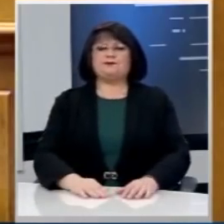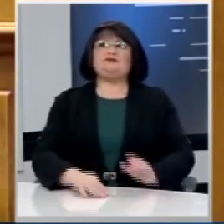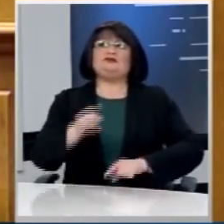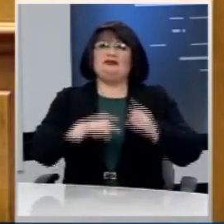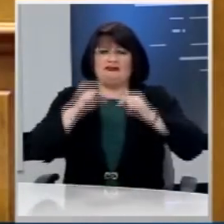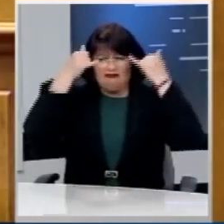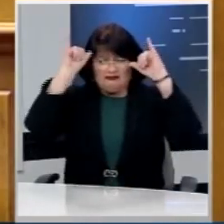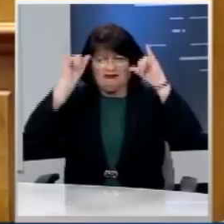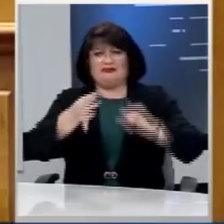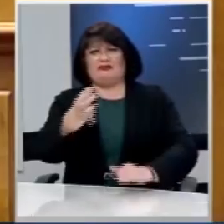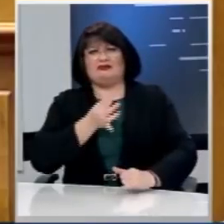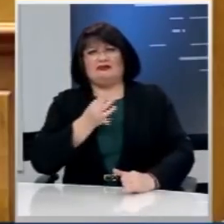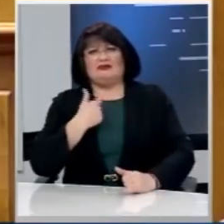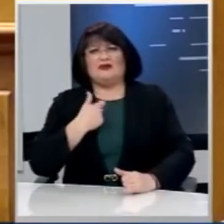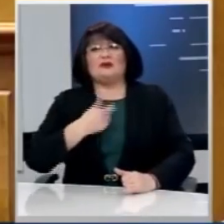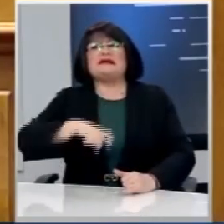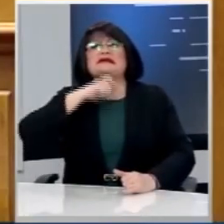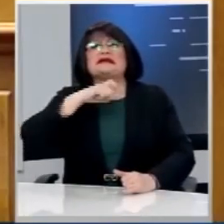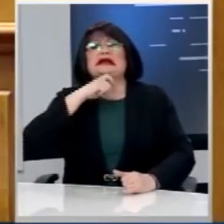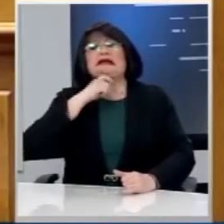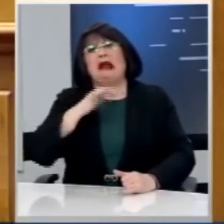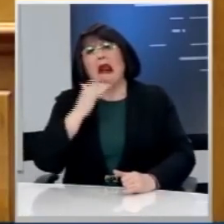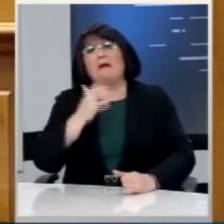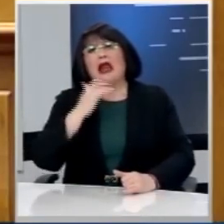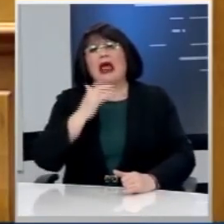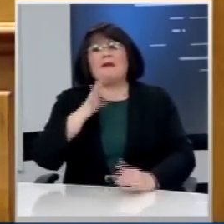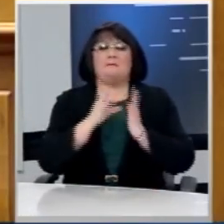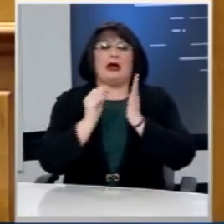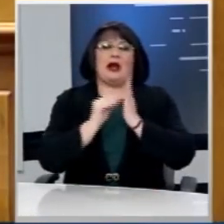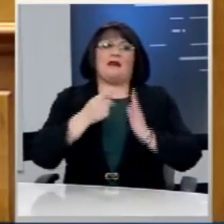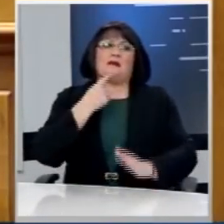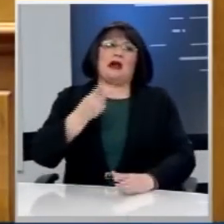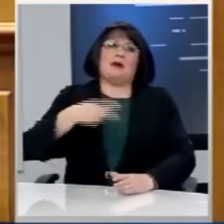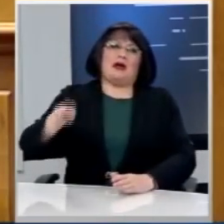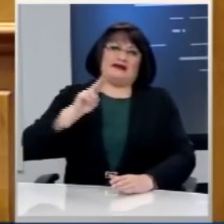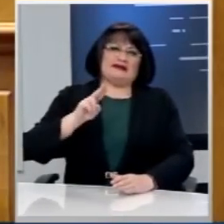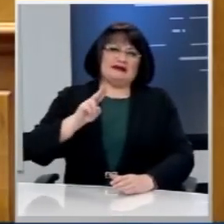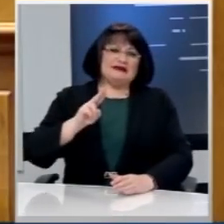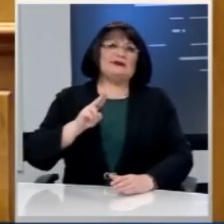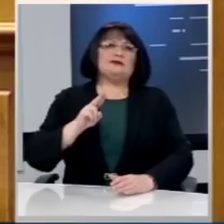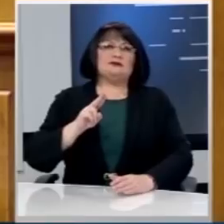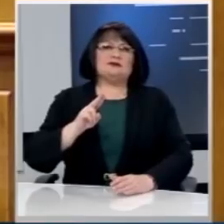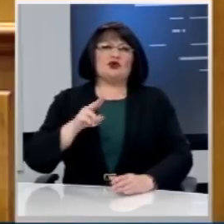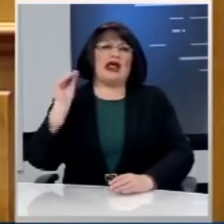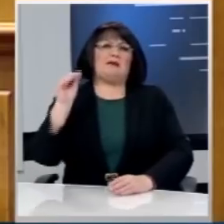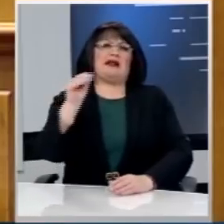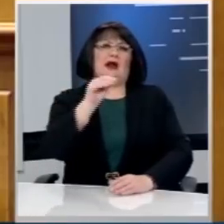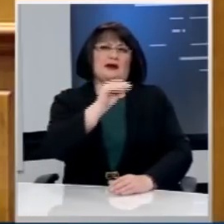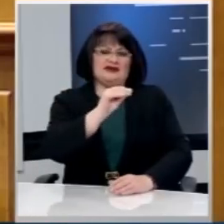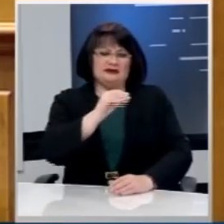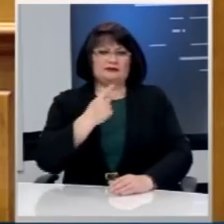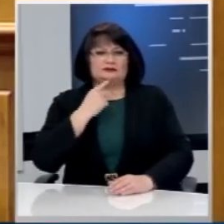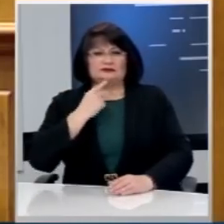το θράσος να ισχυρίζονται ότι μιλάμε ξύλινα όταν μιλάμε για παράδειγμα για αύξηση του βαθμού της εκμετάλλευσης,